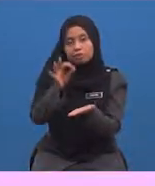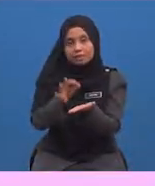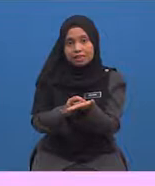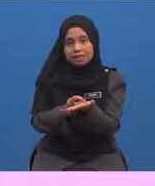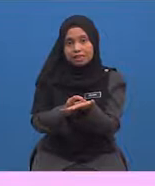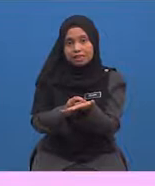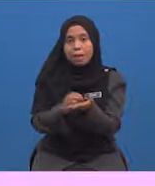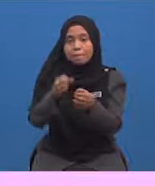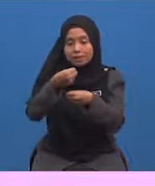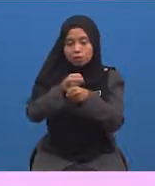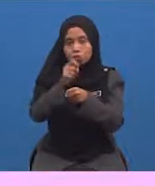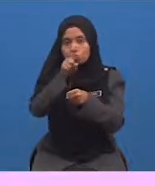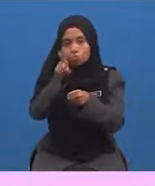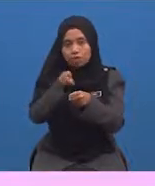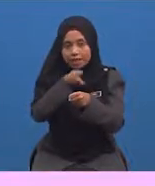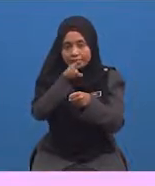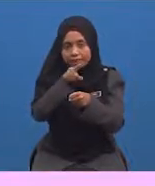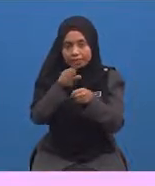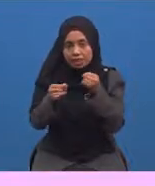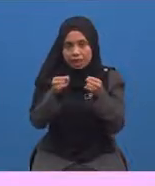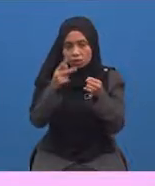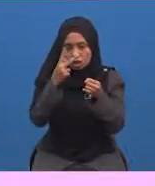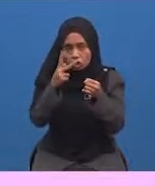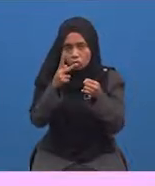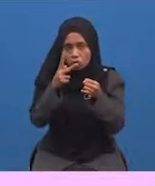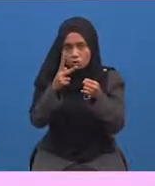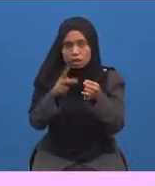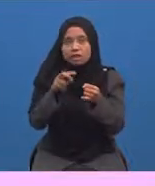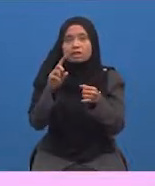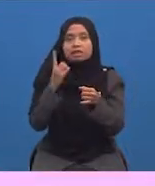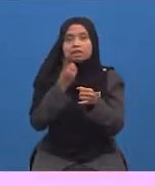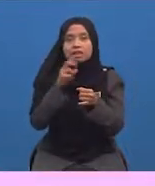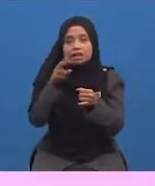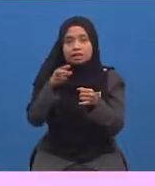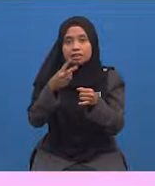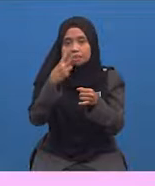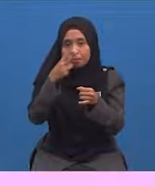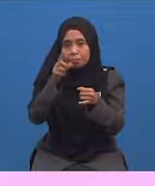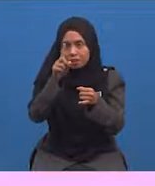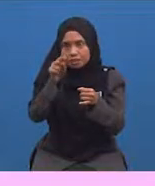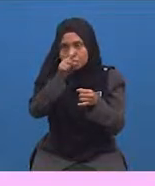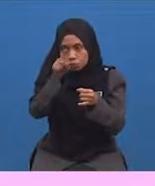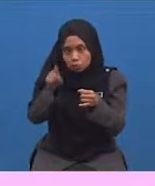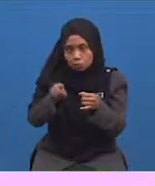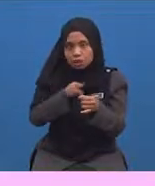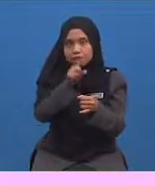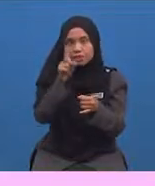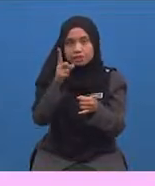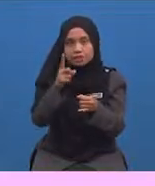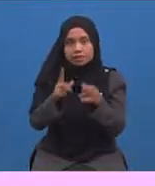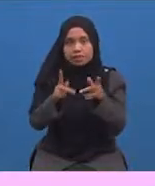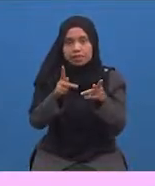bulatan. Jika dilihat sekali pandang, anda hanya akan nampak satu bulatan. Tetapi,